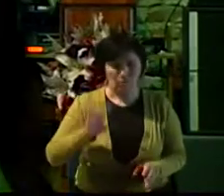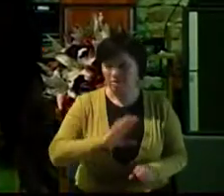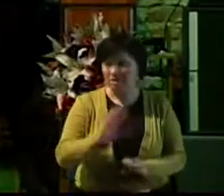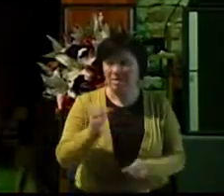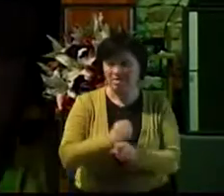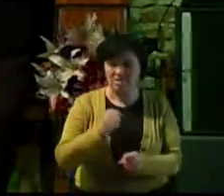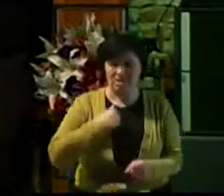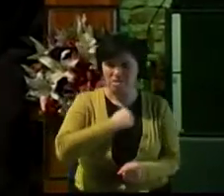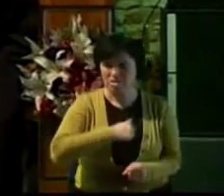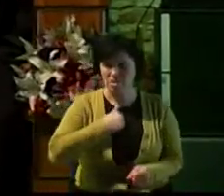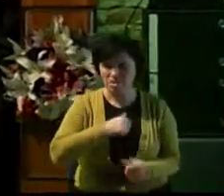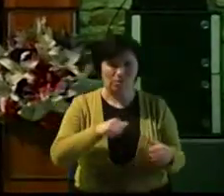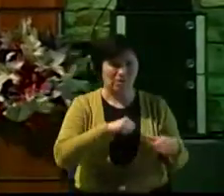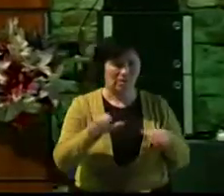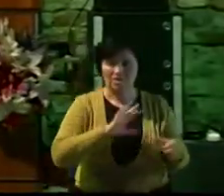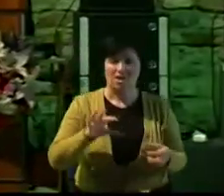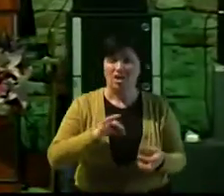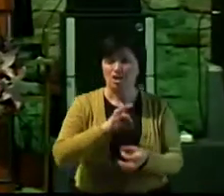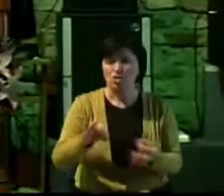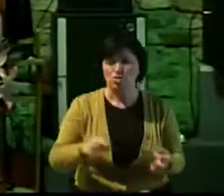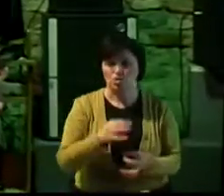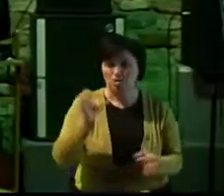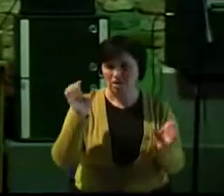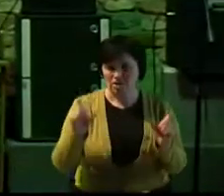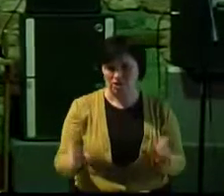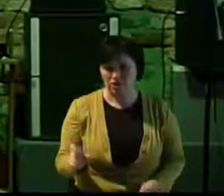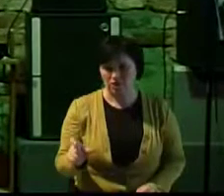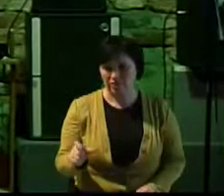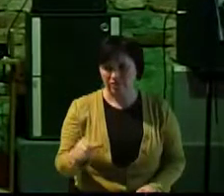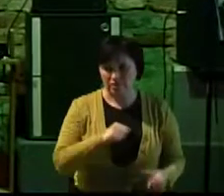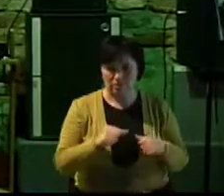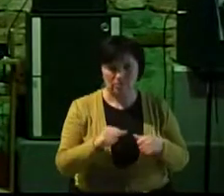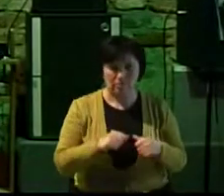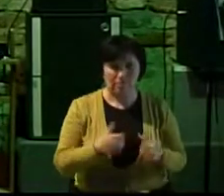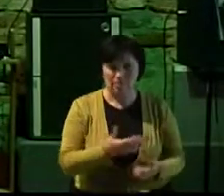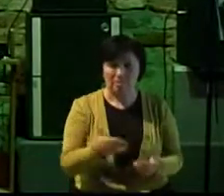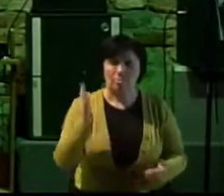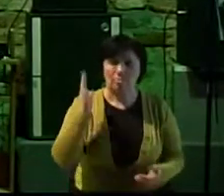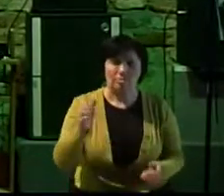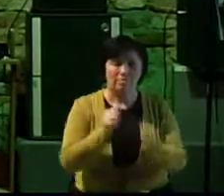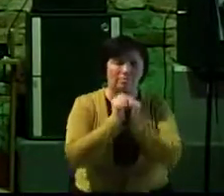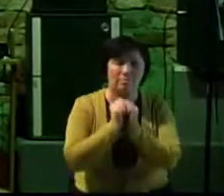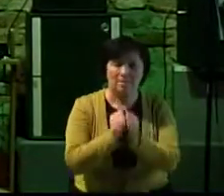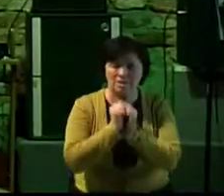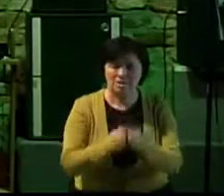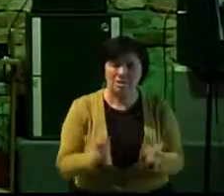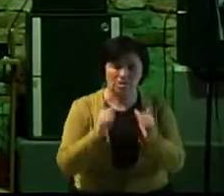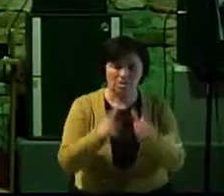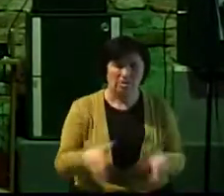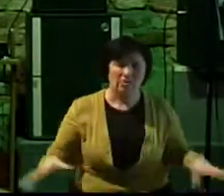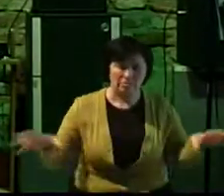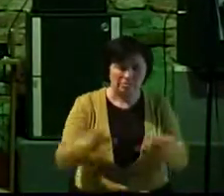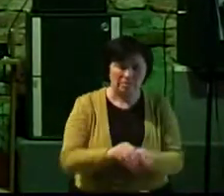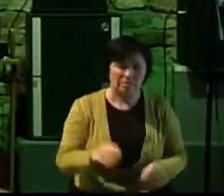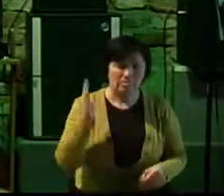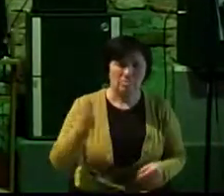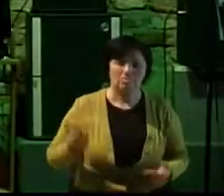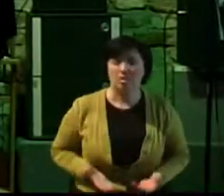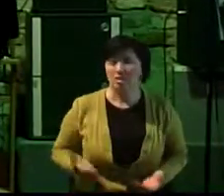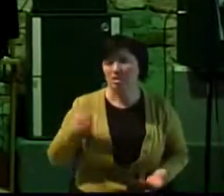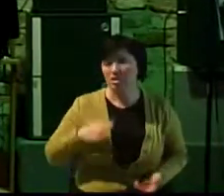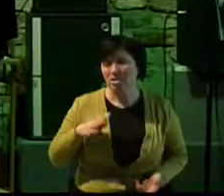молитве, тогда мы можем способны понимать эти стихи. Но если мы знаем только этот стих из Библии